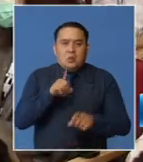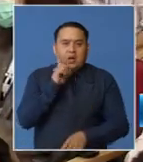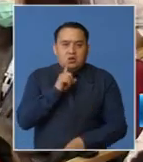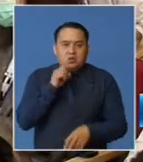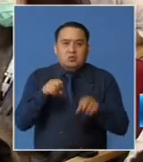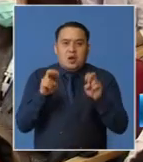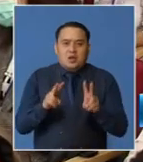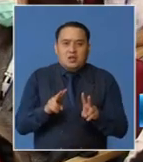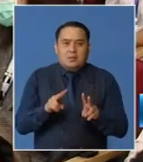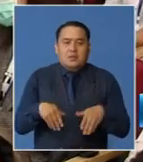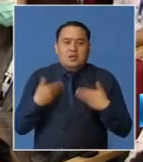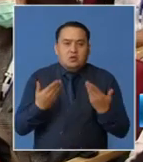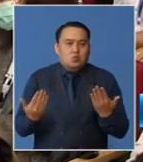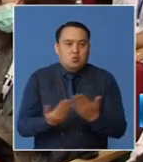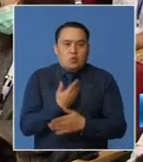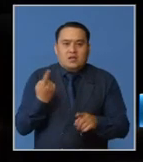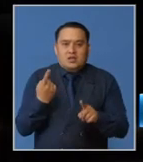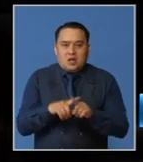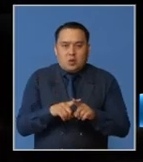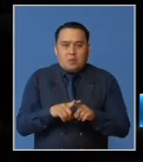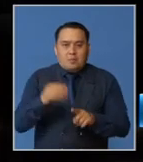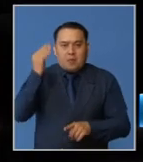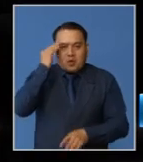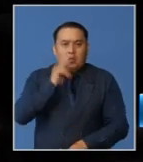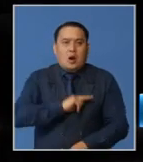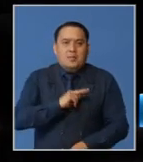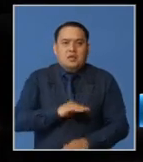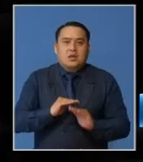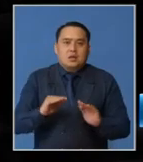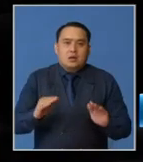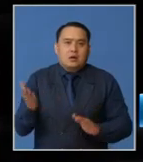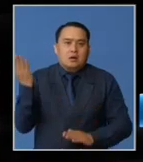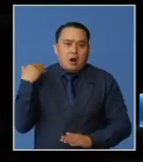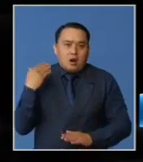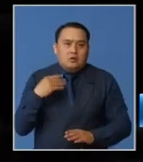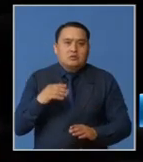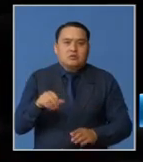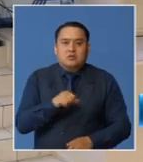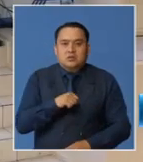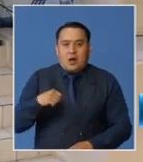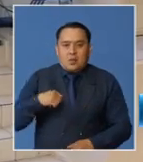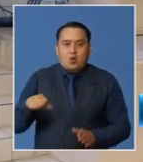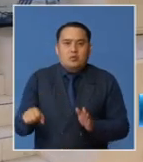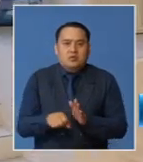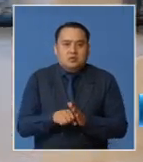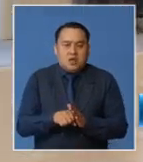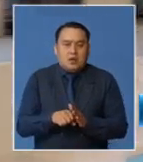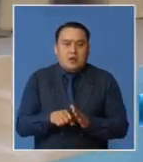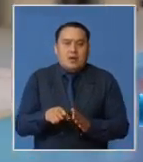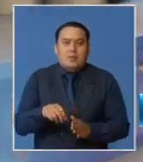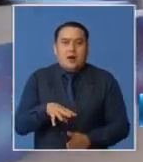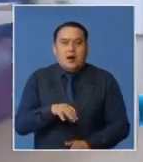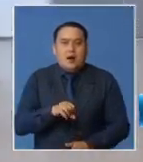молодежь. Специалисты представили новейшую технологию – методология работы с детьми на ранних стадиях суицидальной наклонности. По словам